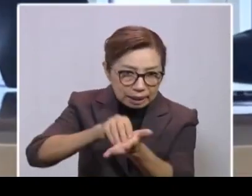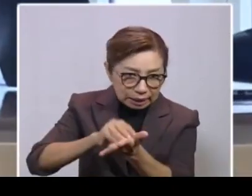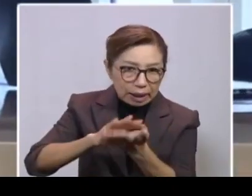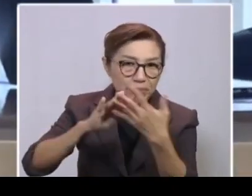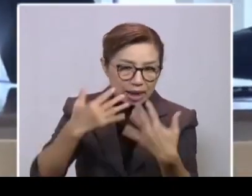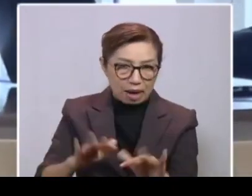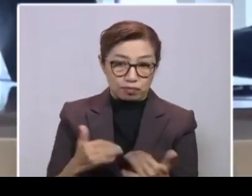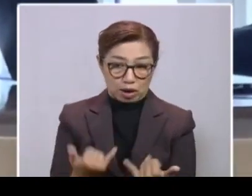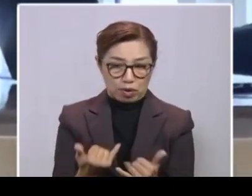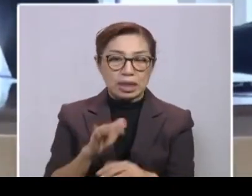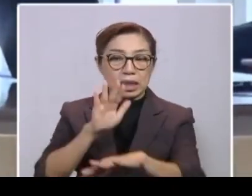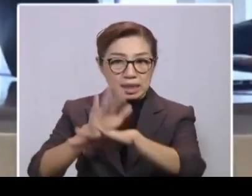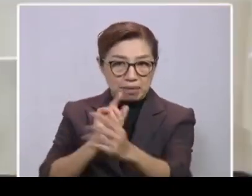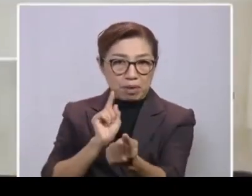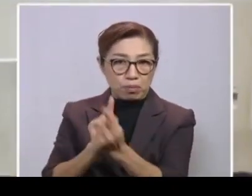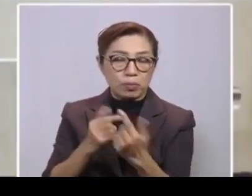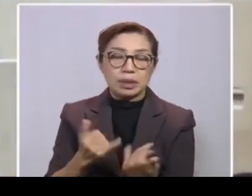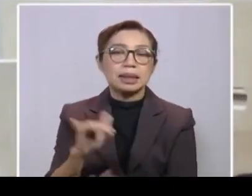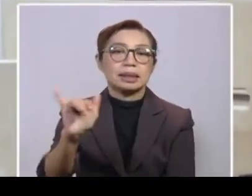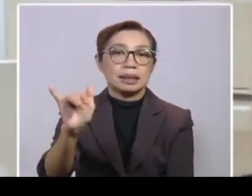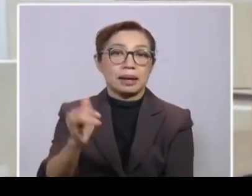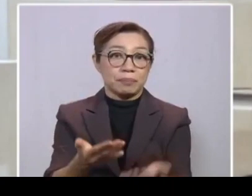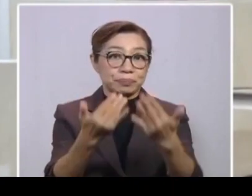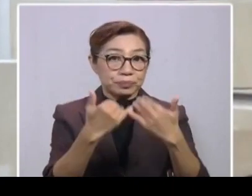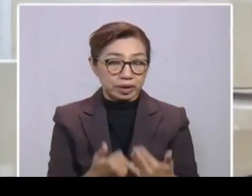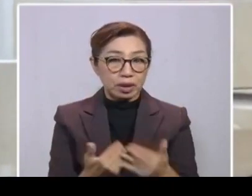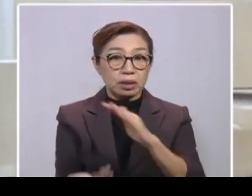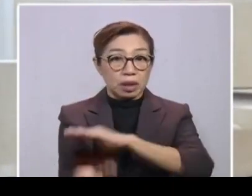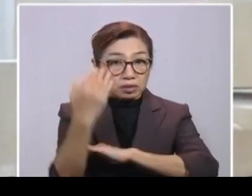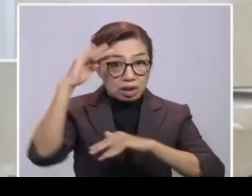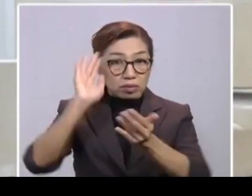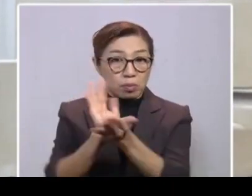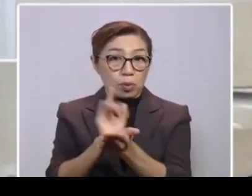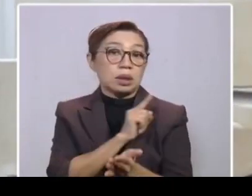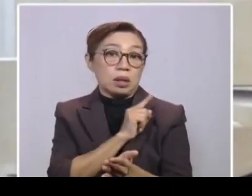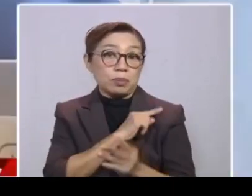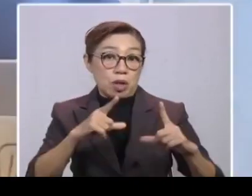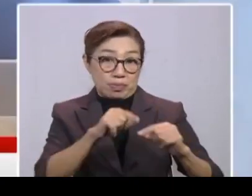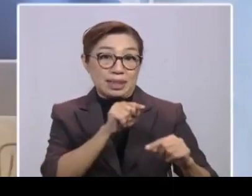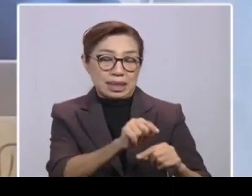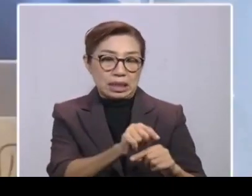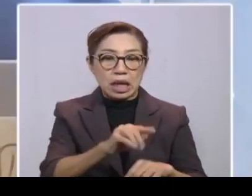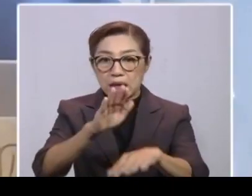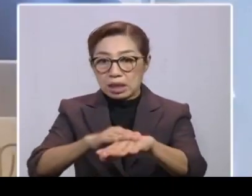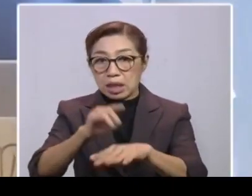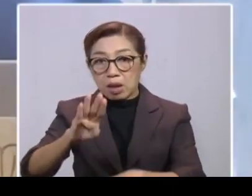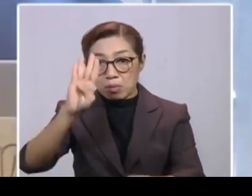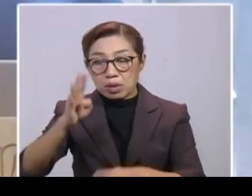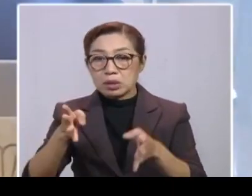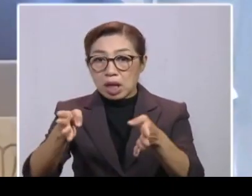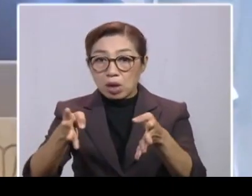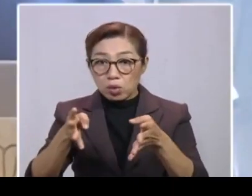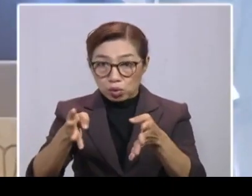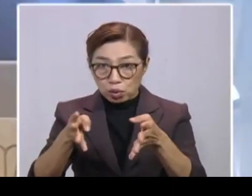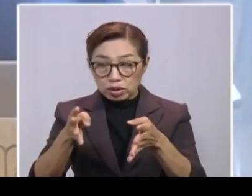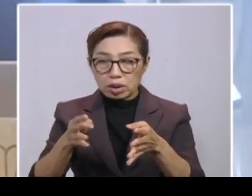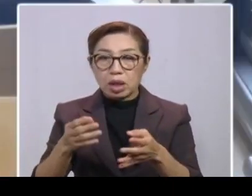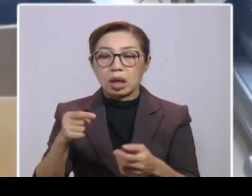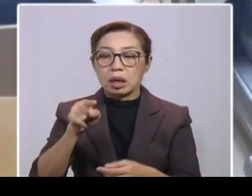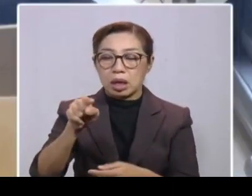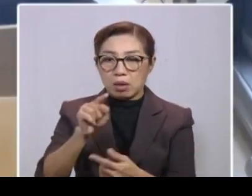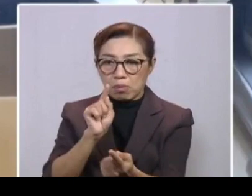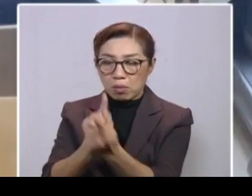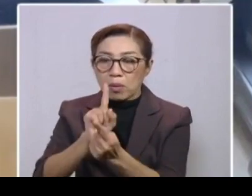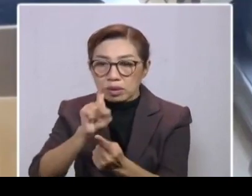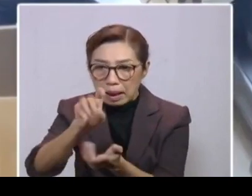แล้วนอกจากนี้นะครับช่วงเช้าที่ผ่านมาพนักงานสอบสวนนะครับชุดคลี่คลายคดีได้เรียกผู้ประกอบการรถบรรทุกเข้ามาสอบปากคำ